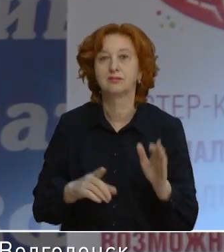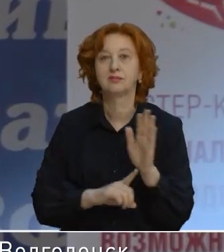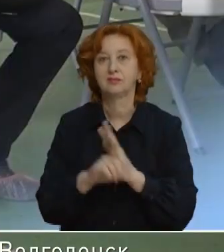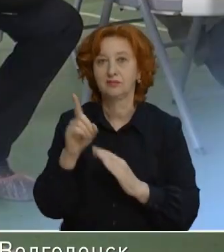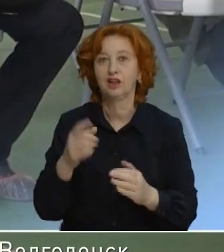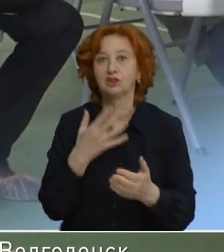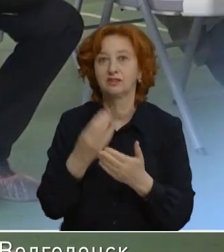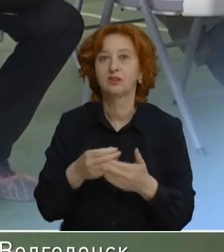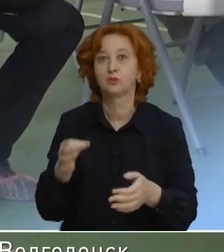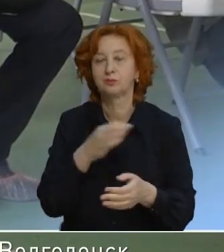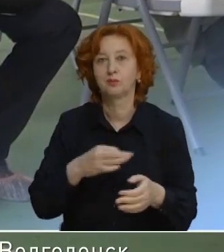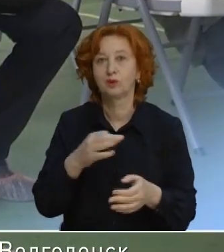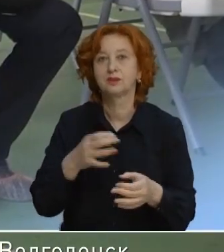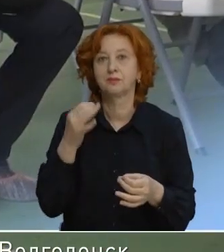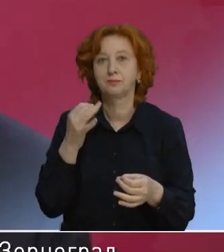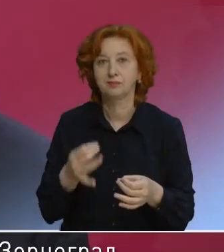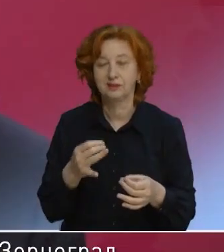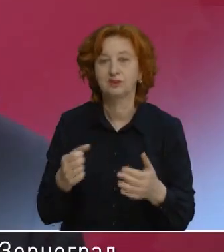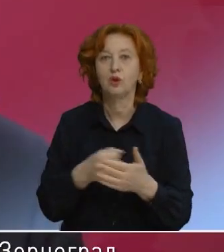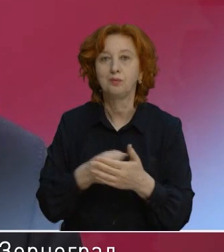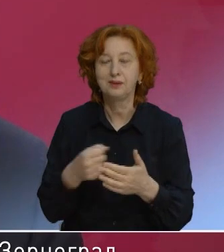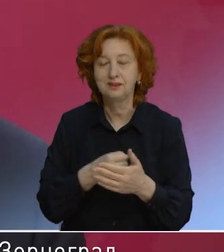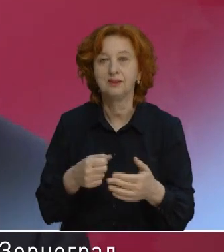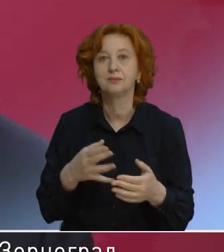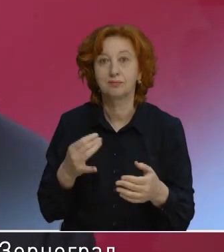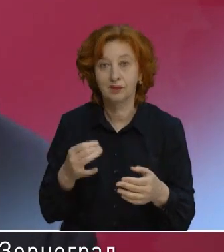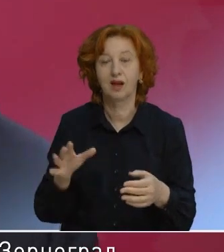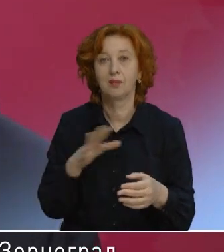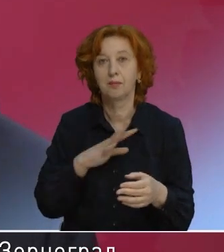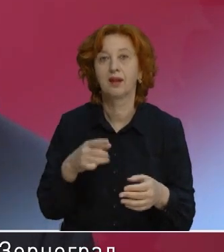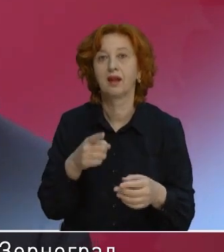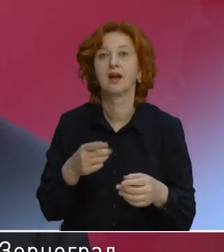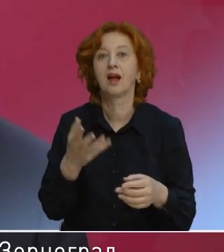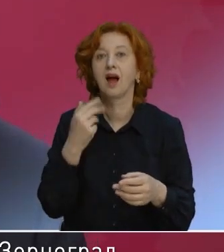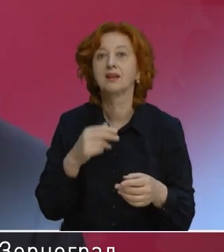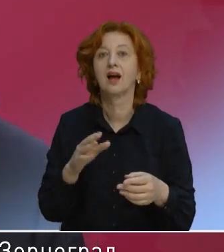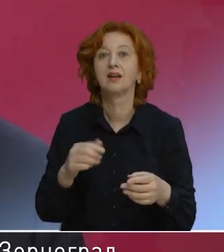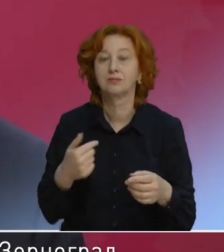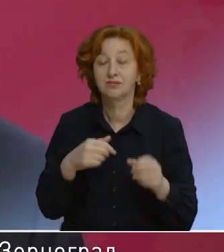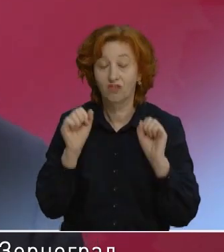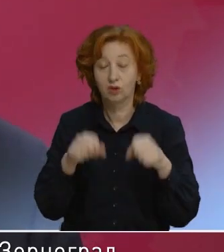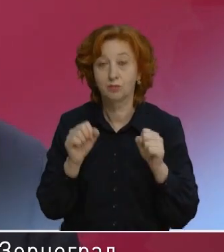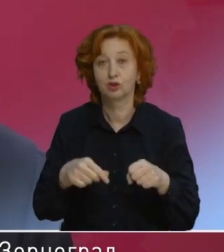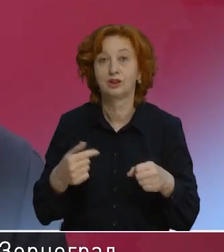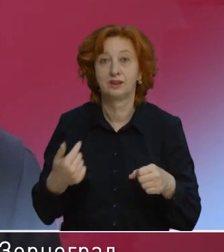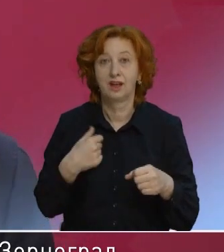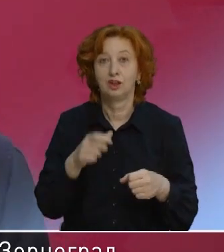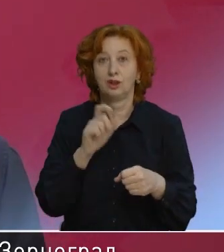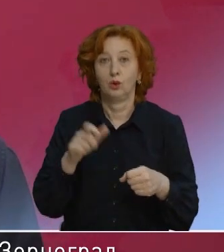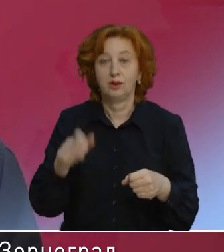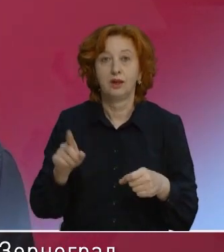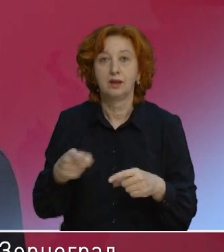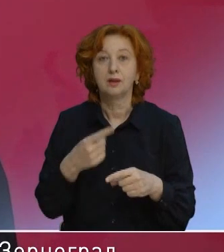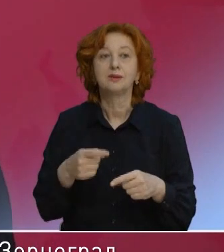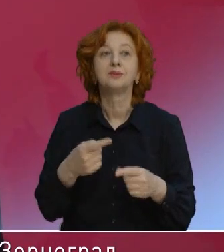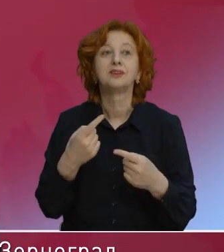Ростовскую область десант добропоезда прибыл впервые. Это семинар с колес, это возможность нашим жителям, жителям нашего региона с особыми